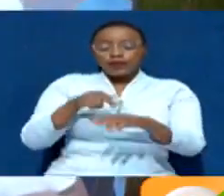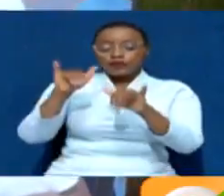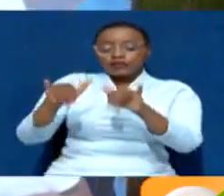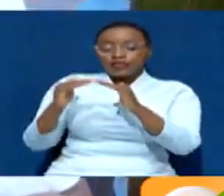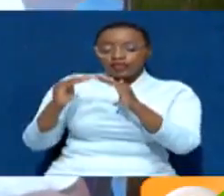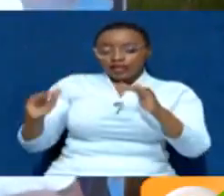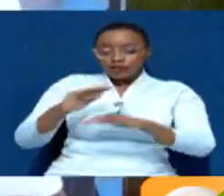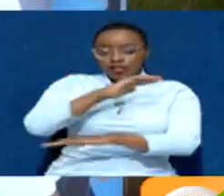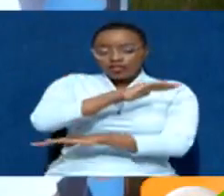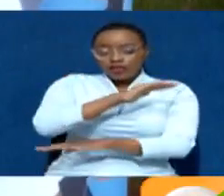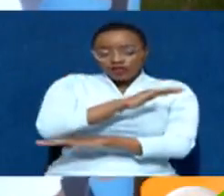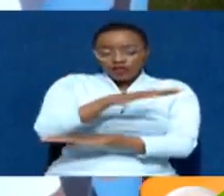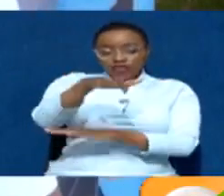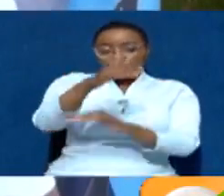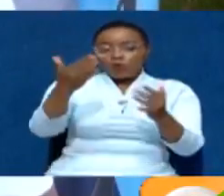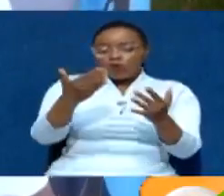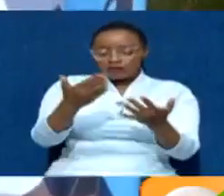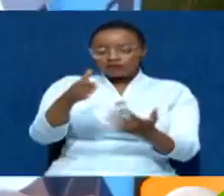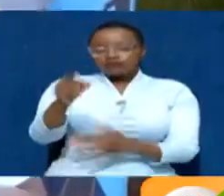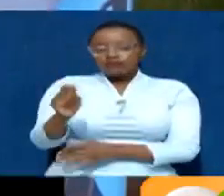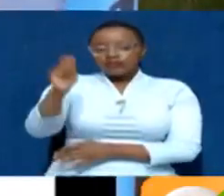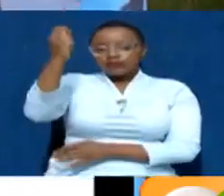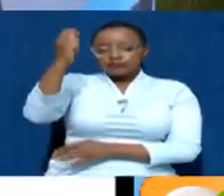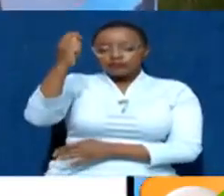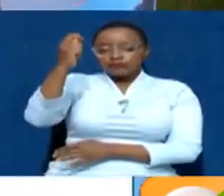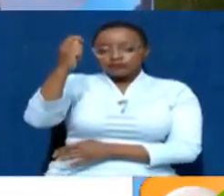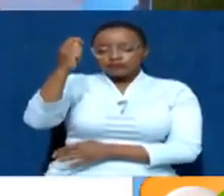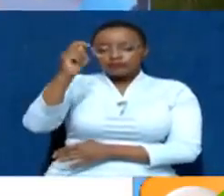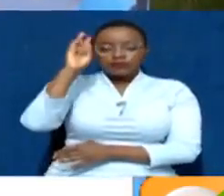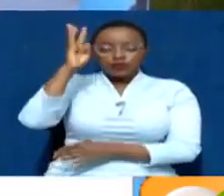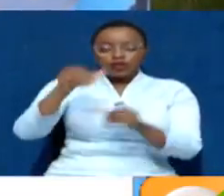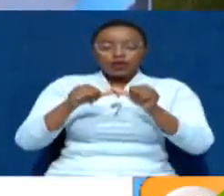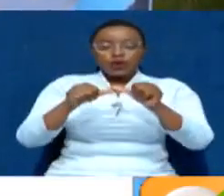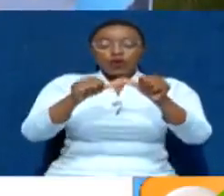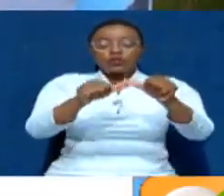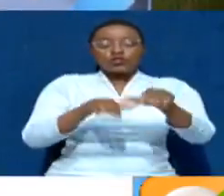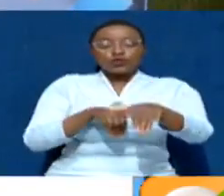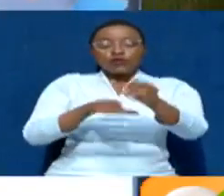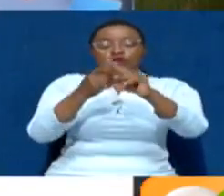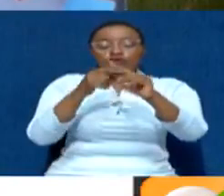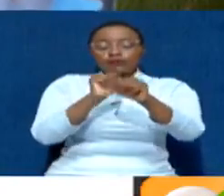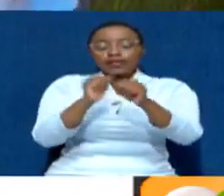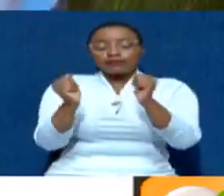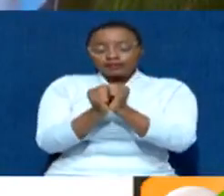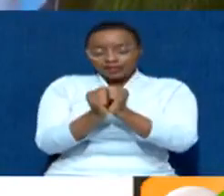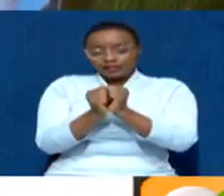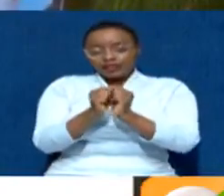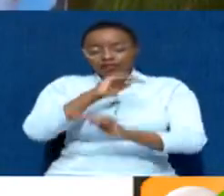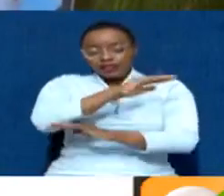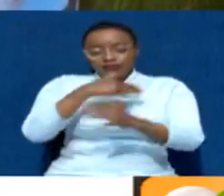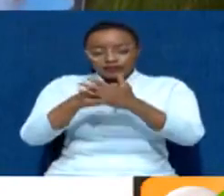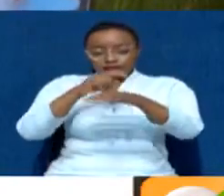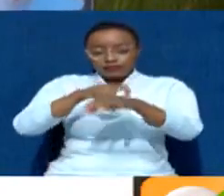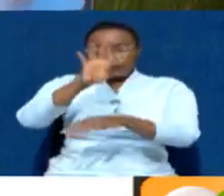curfew in the territory of the Republic of Kenya shall continue to be observed from 10 p.m.